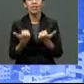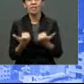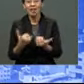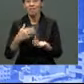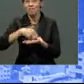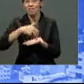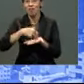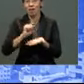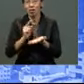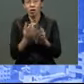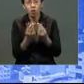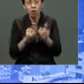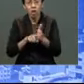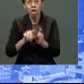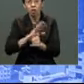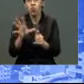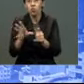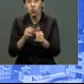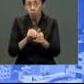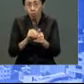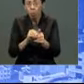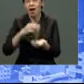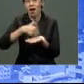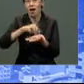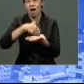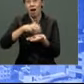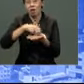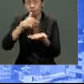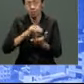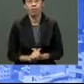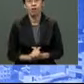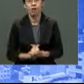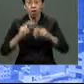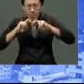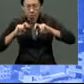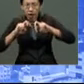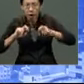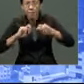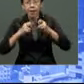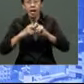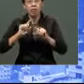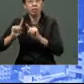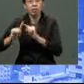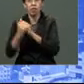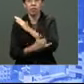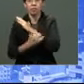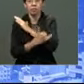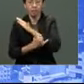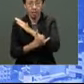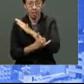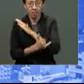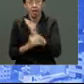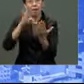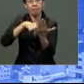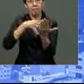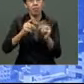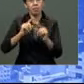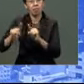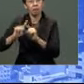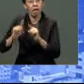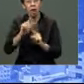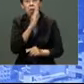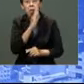ากเรื่องของตัวเลขเรื่องของจำนวนผู้ติดเชื้อในประเทศนะคะเรื่องของการวิเคราะห์สถานการณ์ต่างประเทศแล้วเรื่องมาตรการต่างๆนะคะว่าหลัง